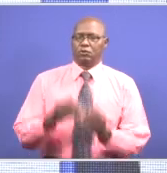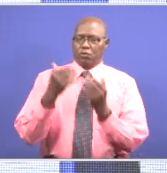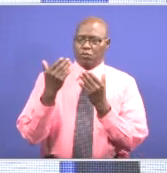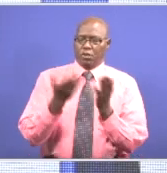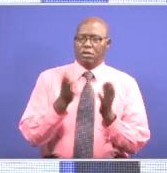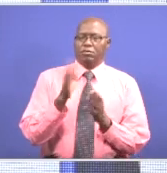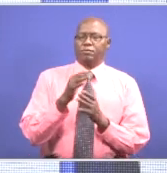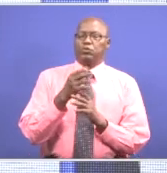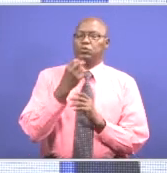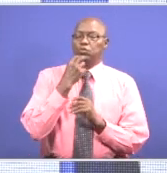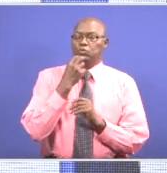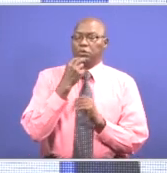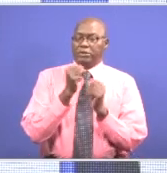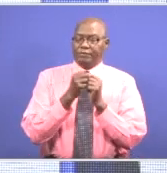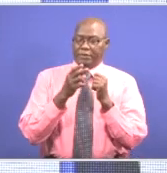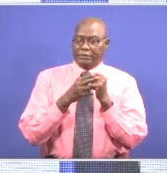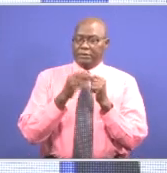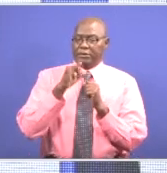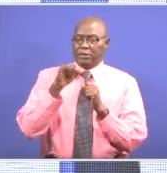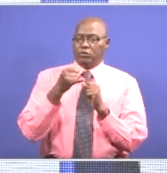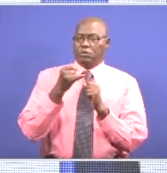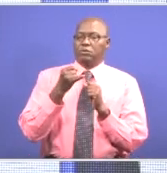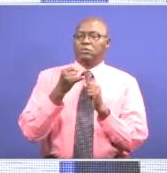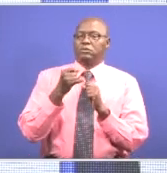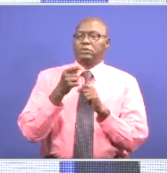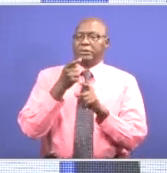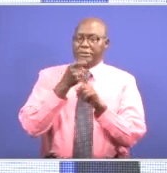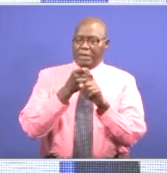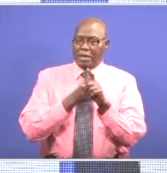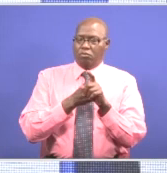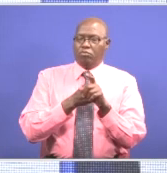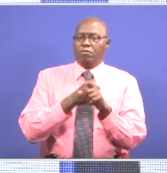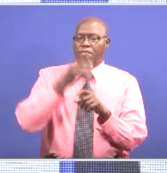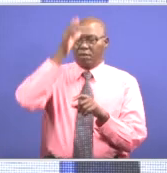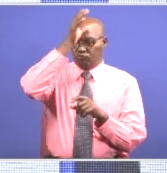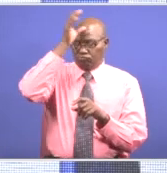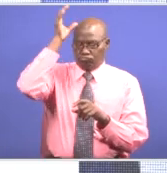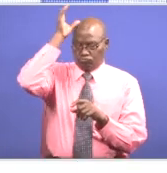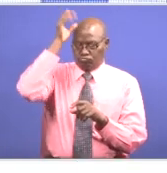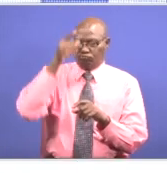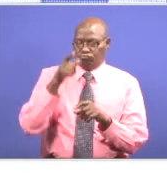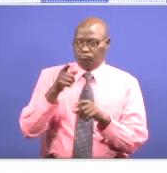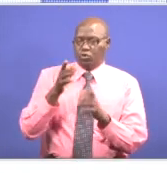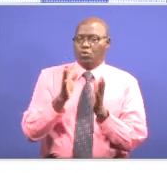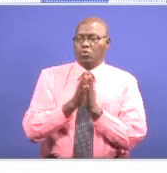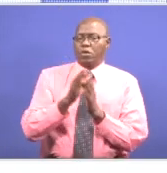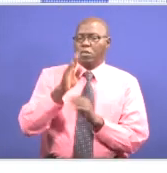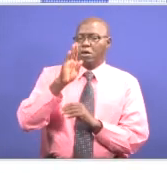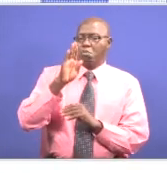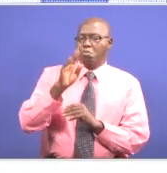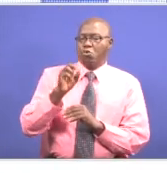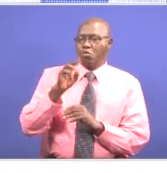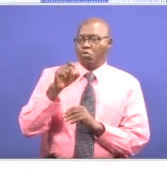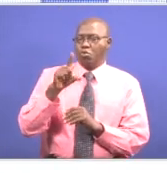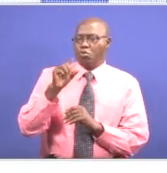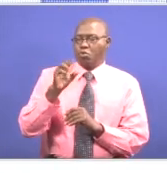Now, on Tuesday, the 17th of January, the tenure of IEBC Chairman Wafula Chebukati, together with Commissioners Boya Molu and Abdi Guliye, will